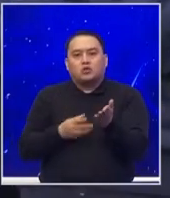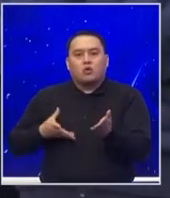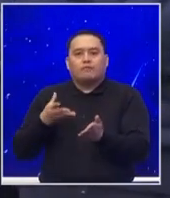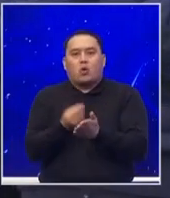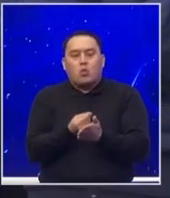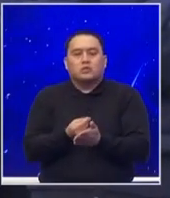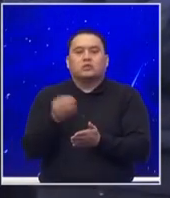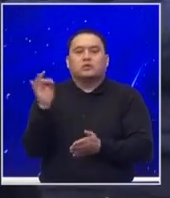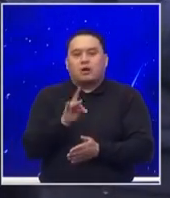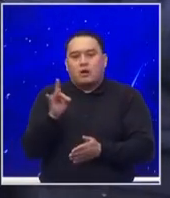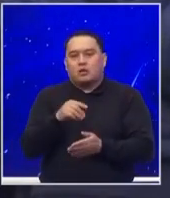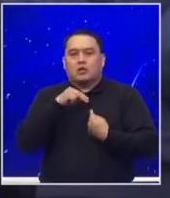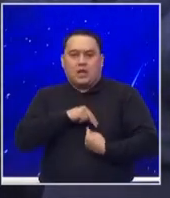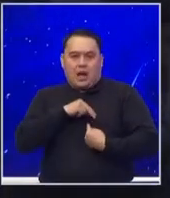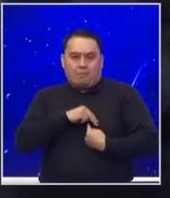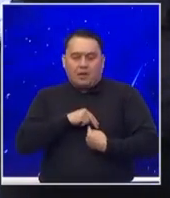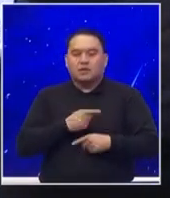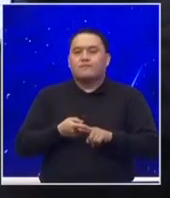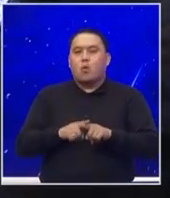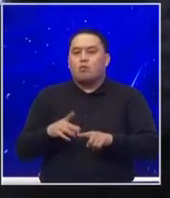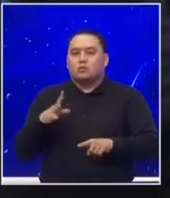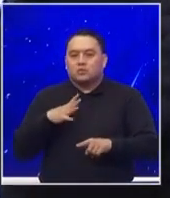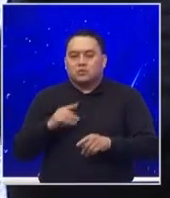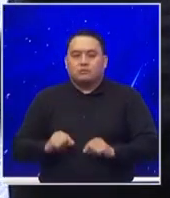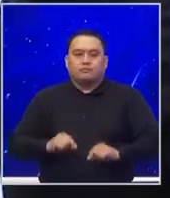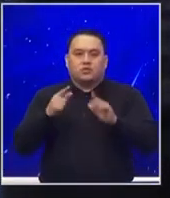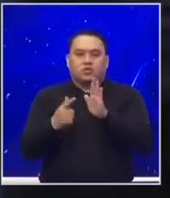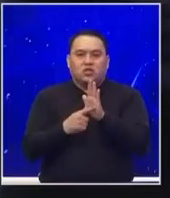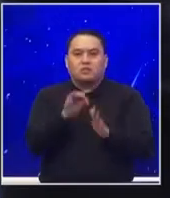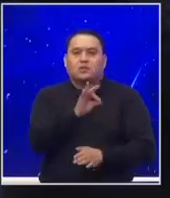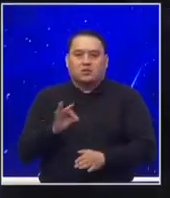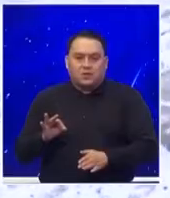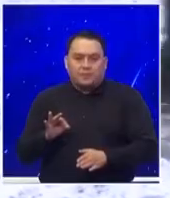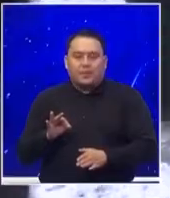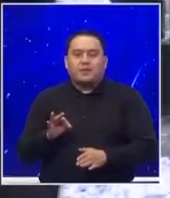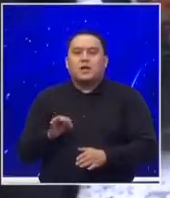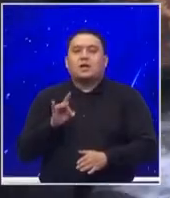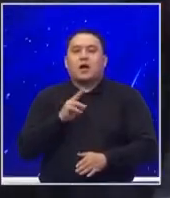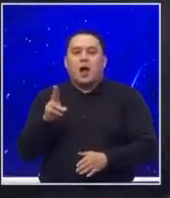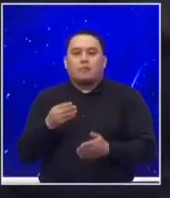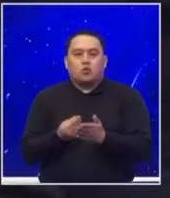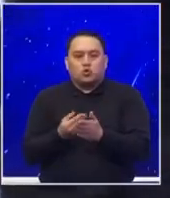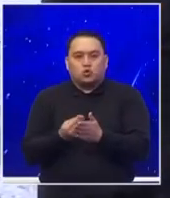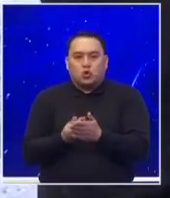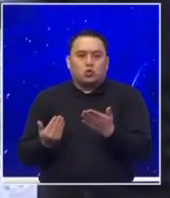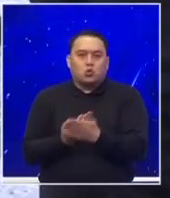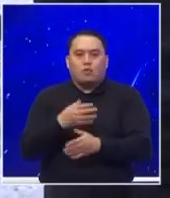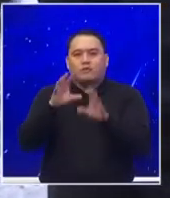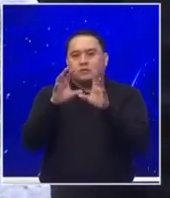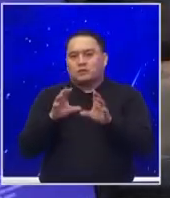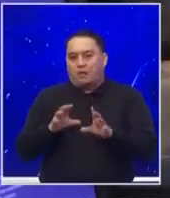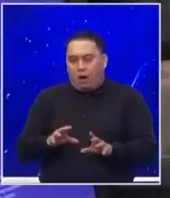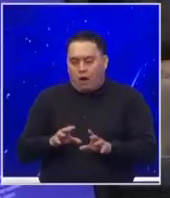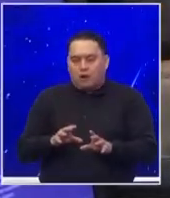төлемдерінің мөлшері мен еңбек өтілі үшін зейнетақы төлемдері де 7%-ға өседі. Республикалық бюджетке енгізілетін жаңа заң жобасы